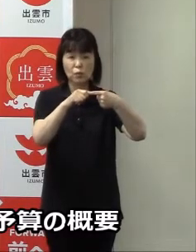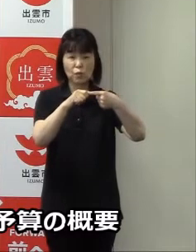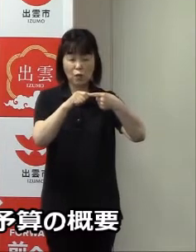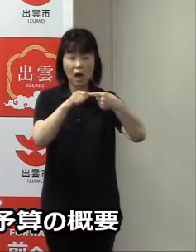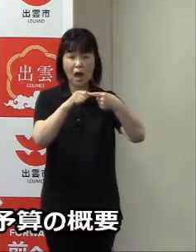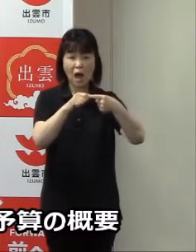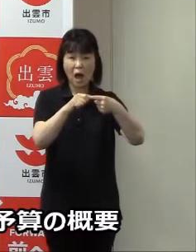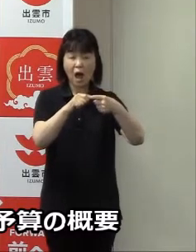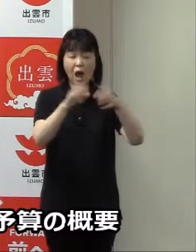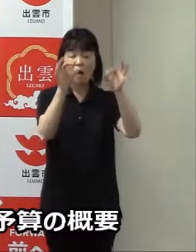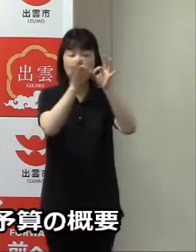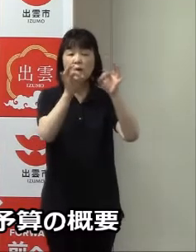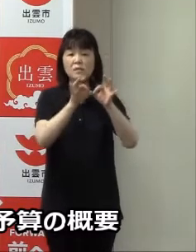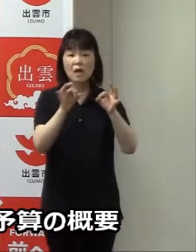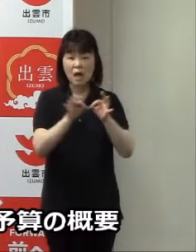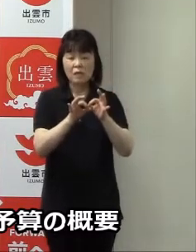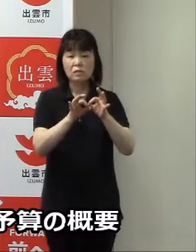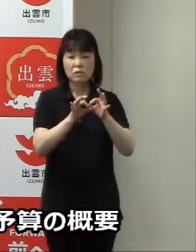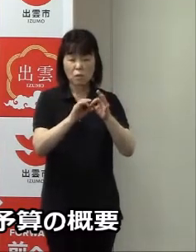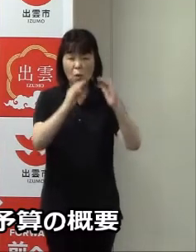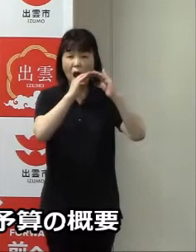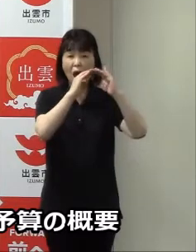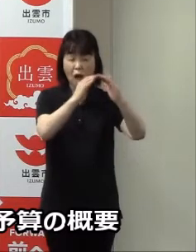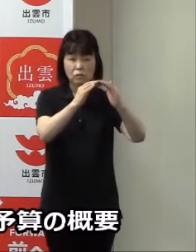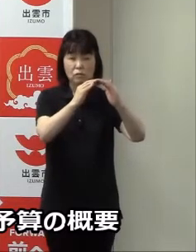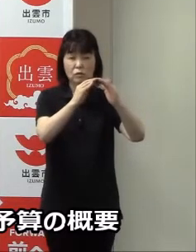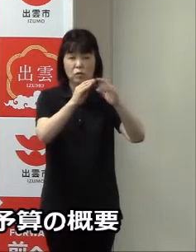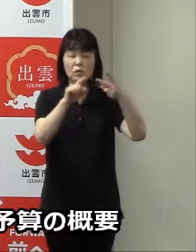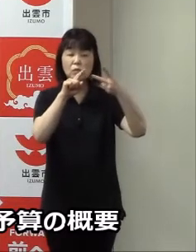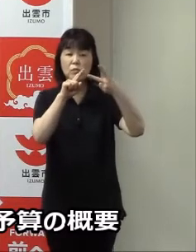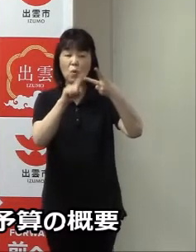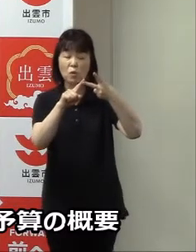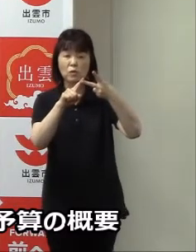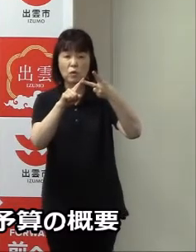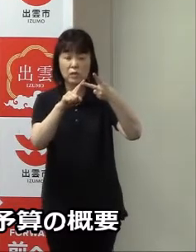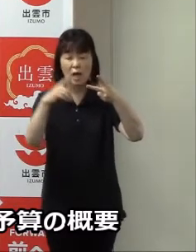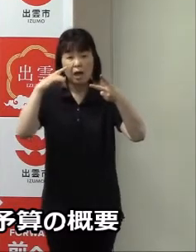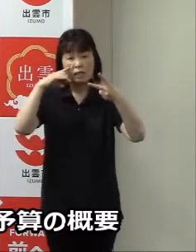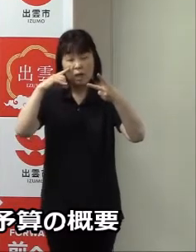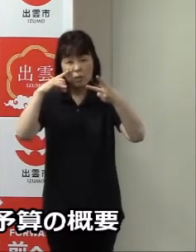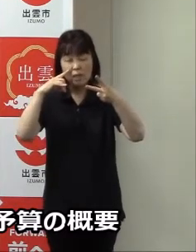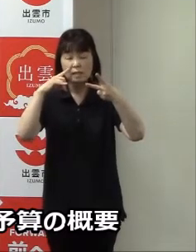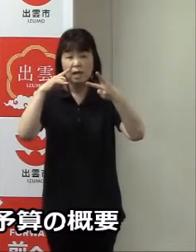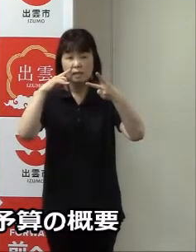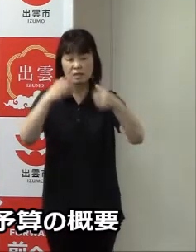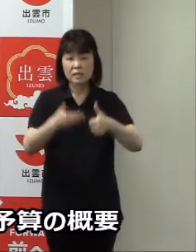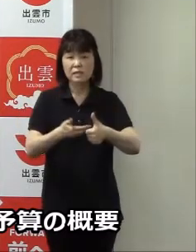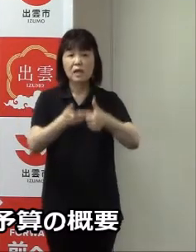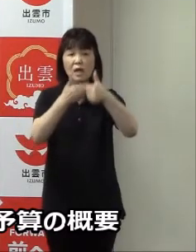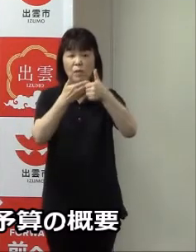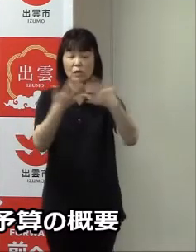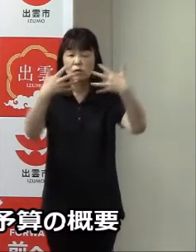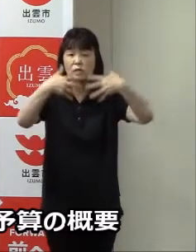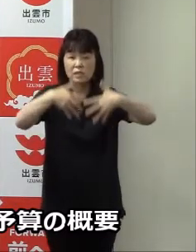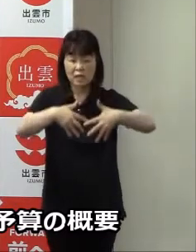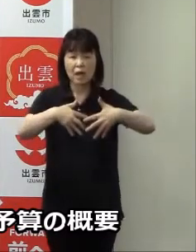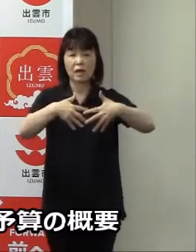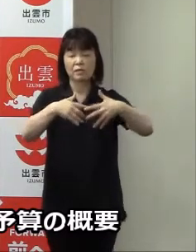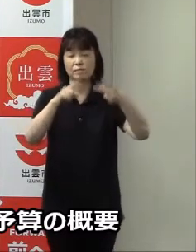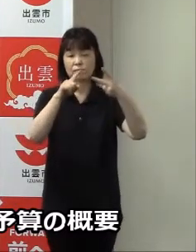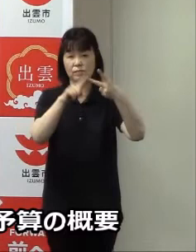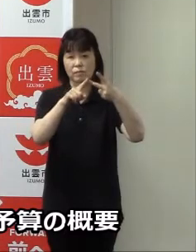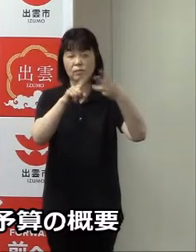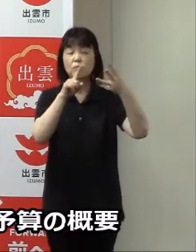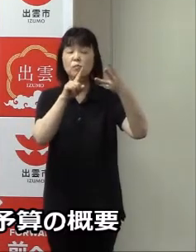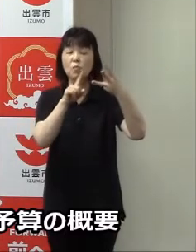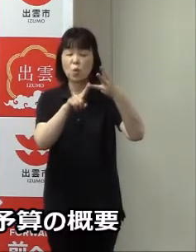スの整備、1つが、玉ねぎ栽培、収穫用機械の導入、